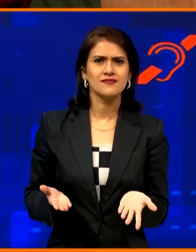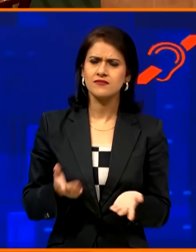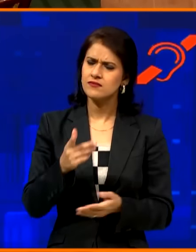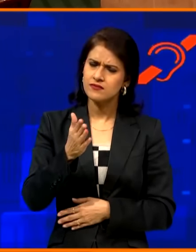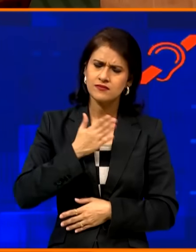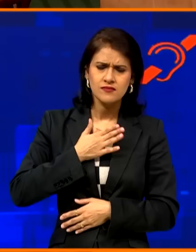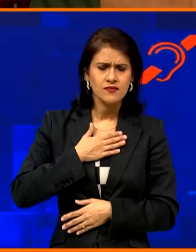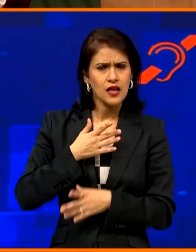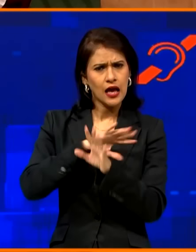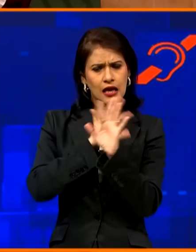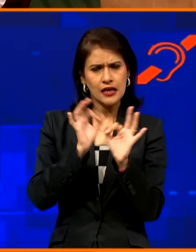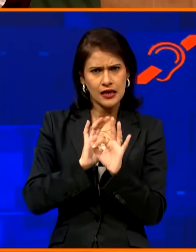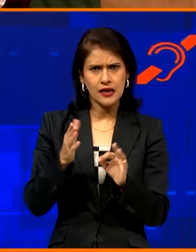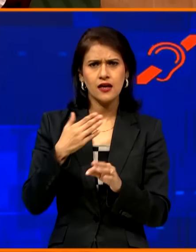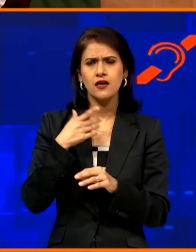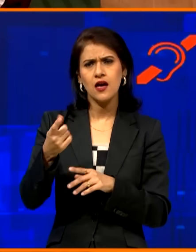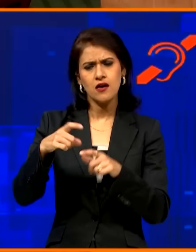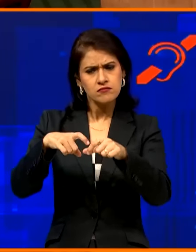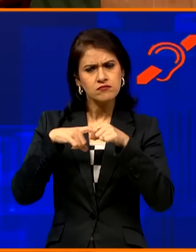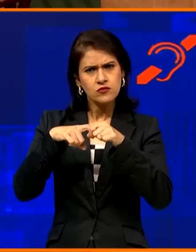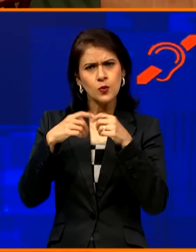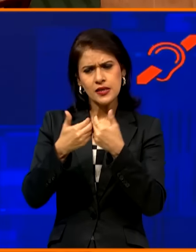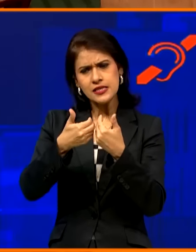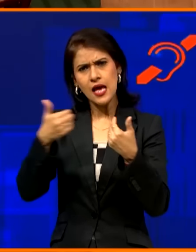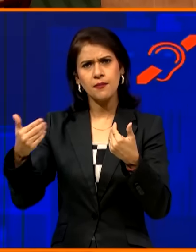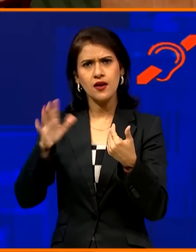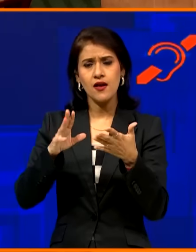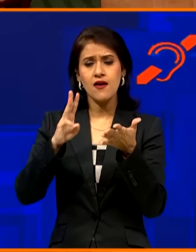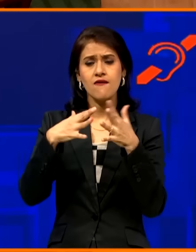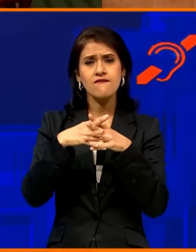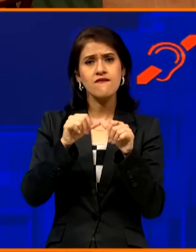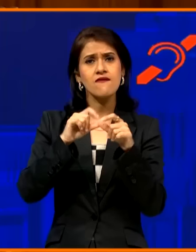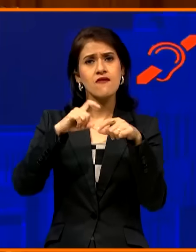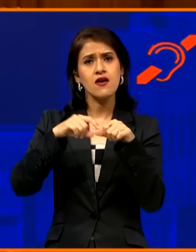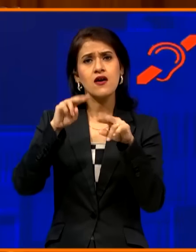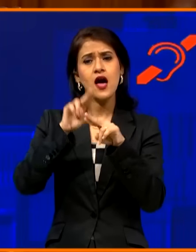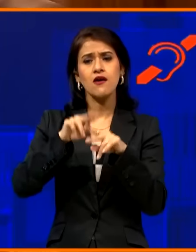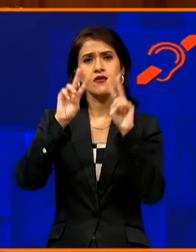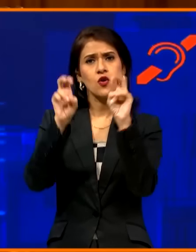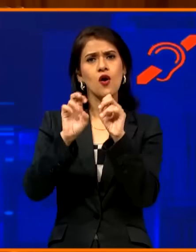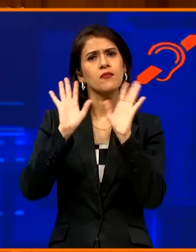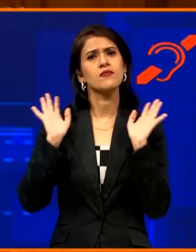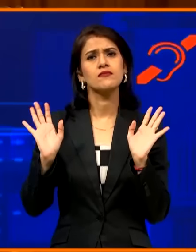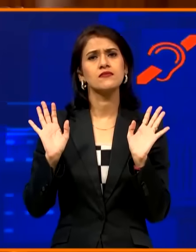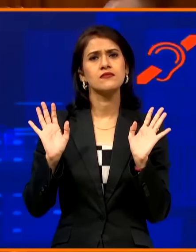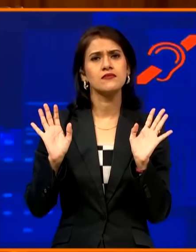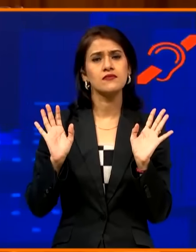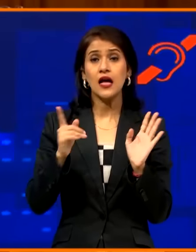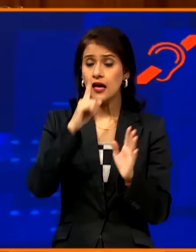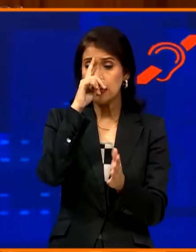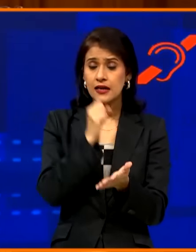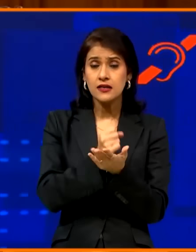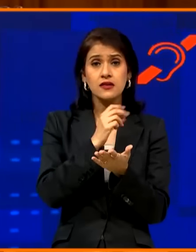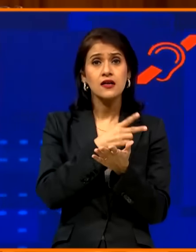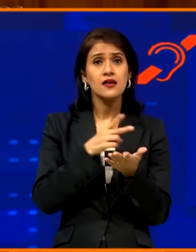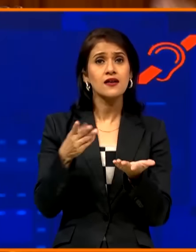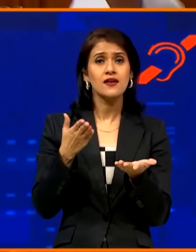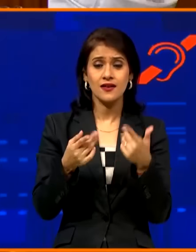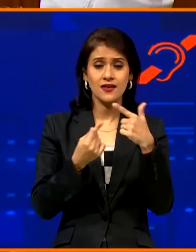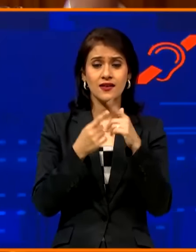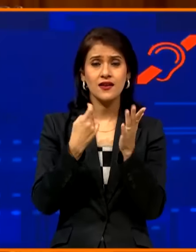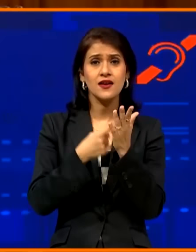लीजिए मैं इस तैयारी के साथ आऊंगा आपको बताऊंगा कि वक्त के दावे कितनी जगह पर थे और किस तरह से उसके खिलाफ फैसले हुए यह जो ट्रिब्यूनल